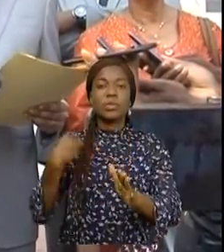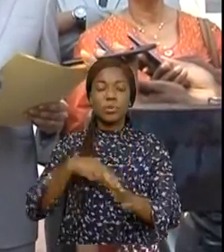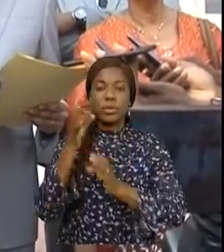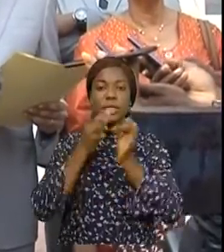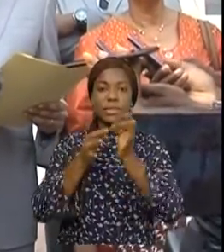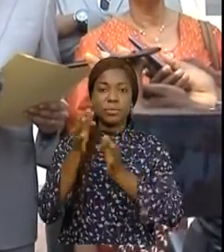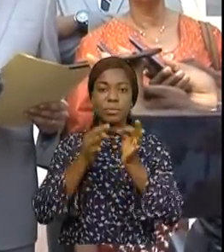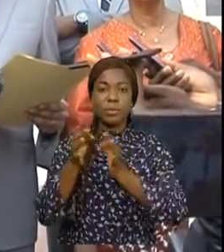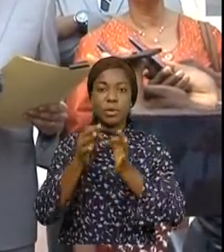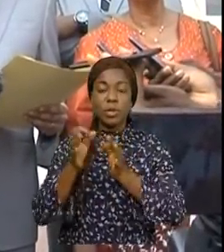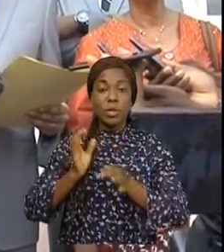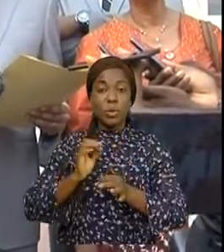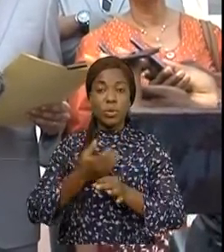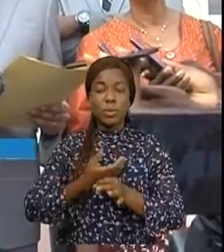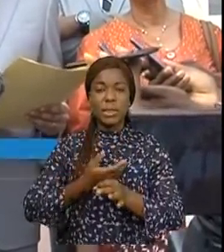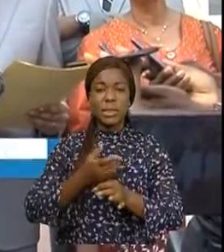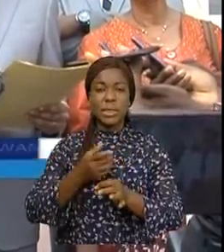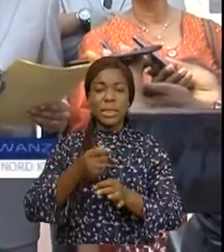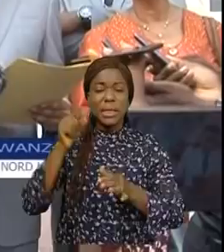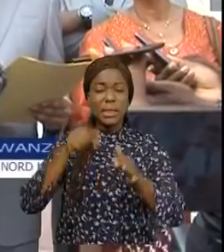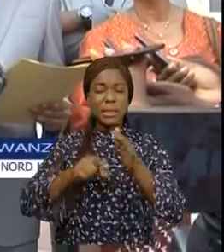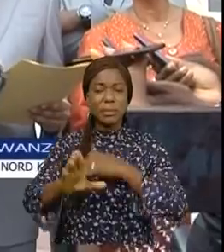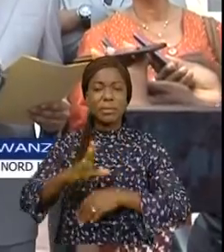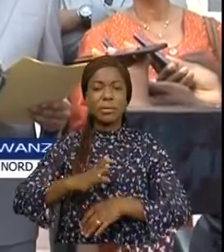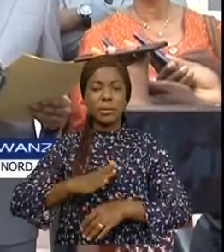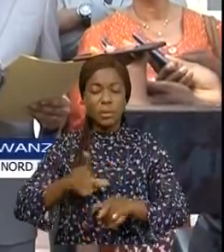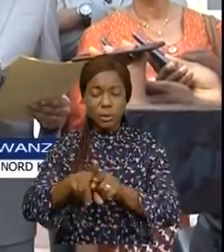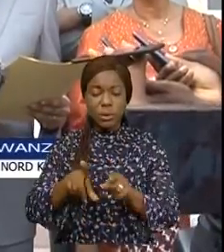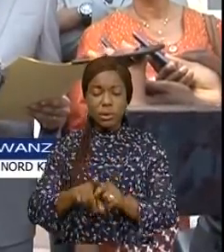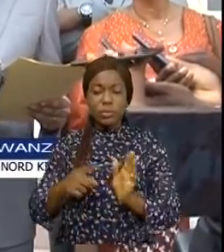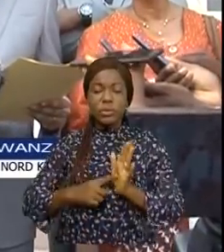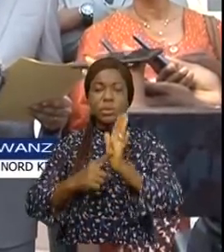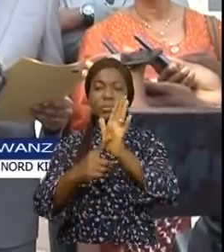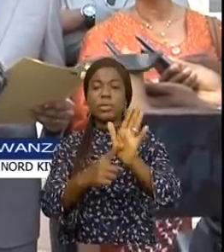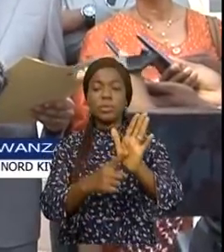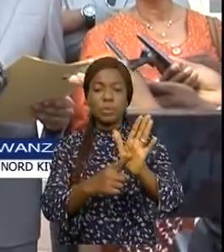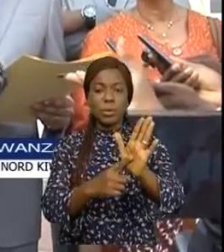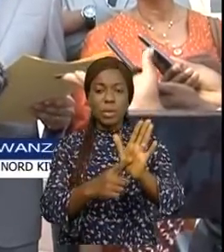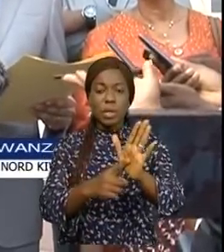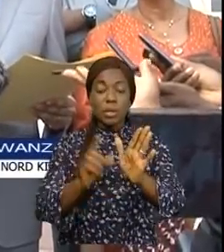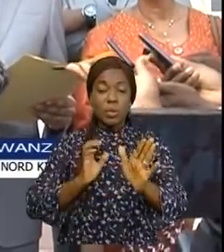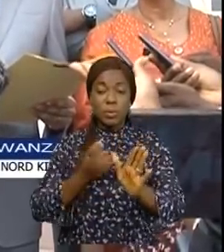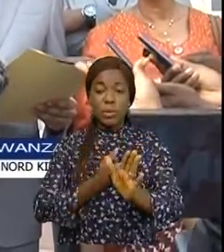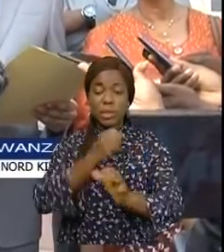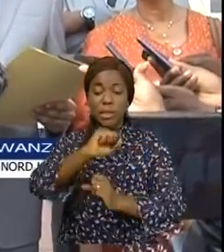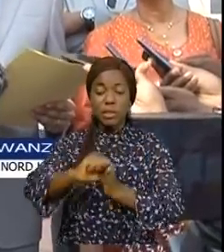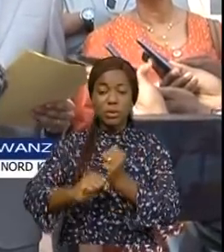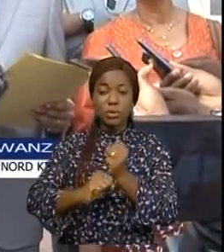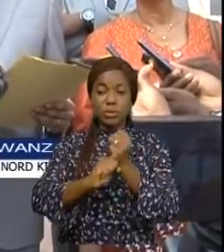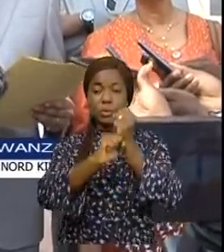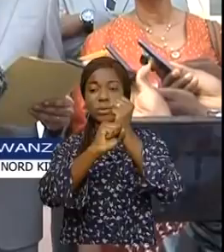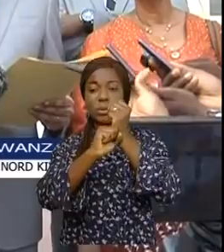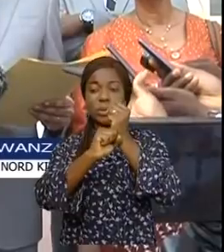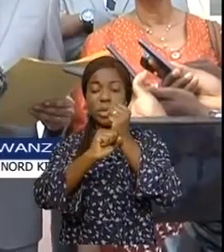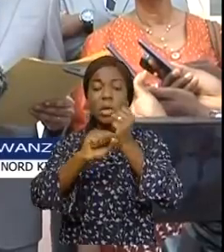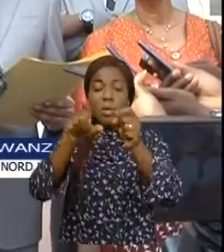exprimons notre très profonde compassion et témoignons notre étroite solidarité à nos populations